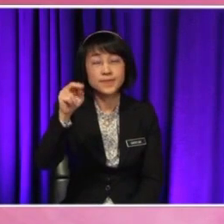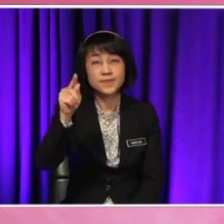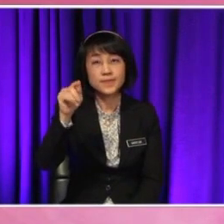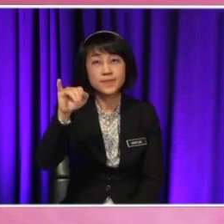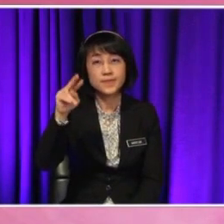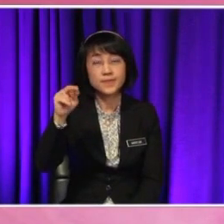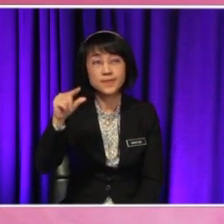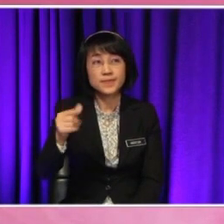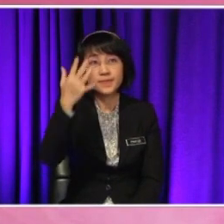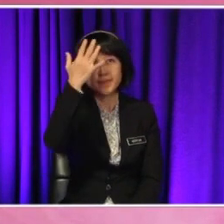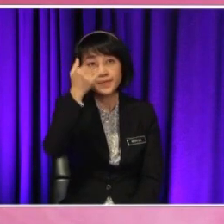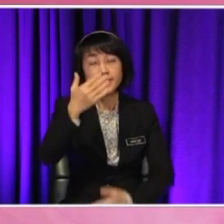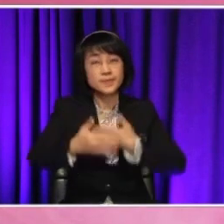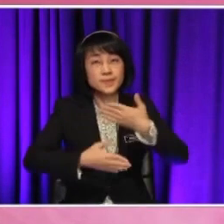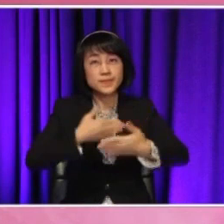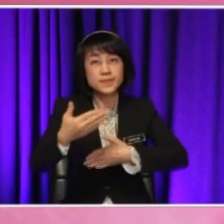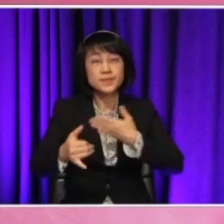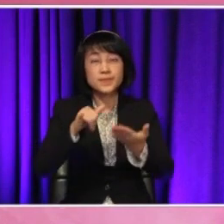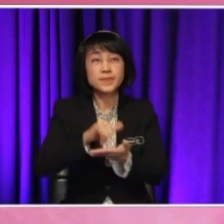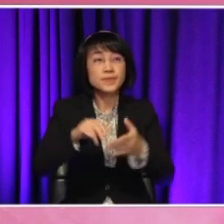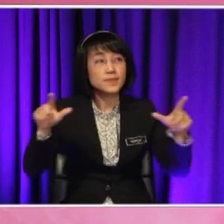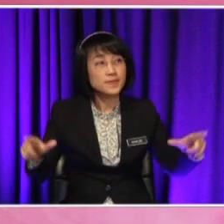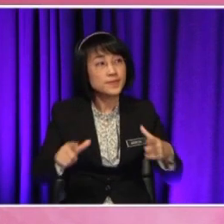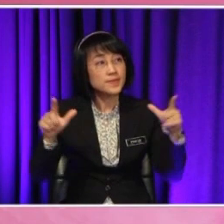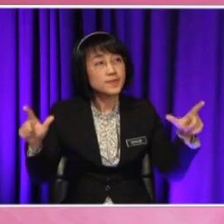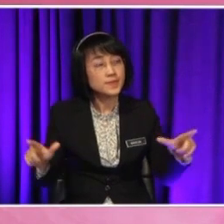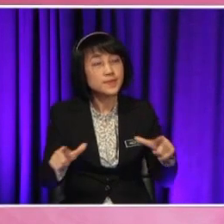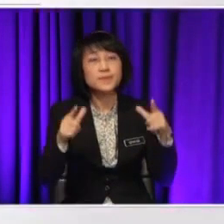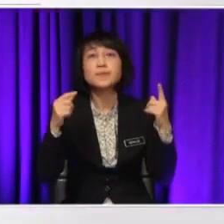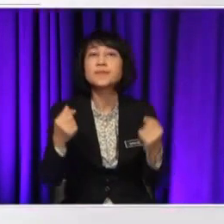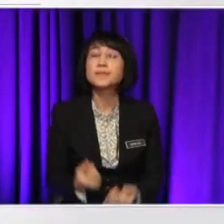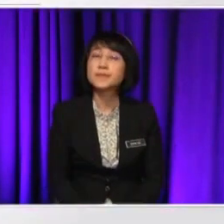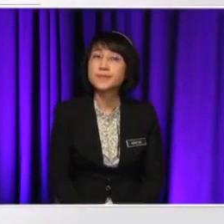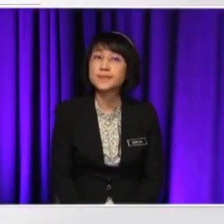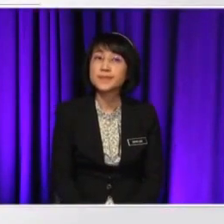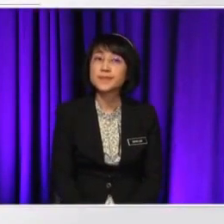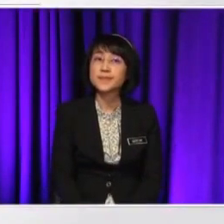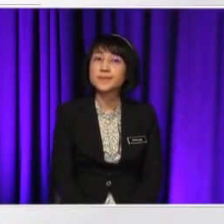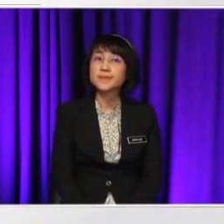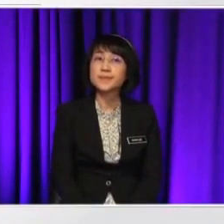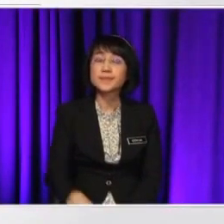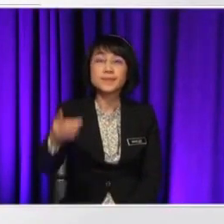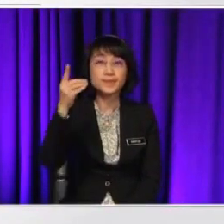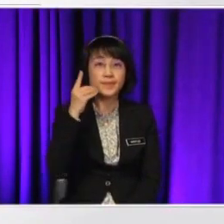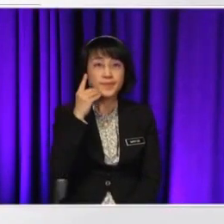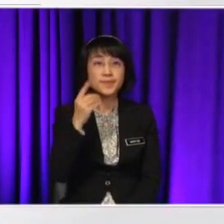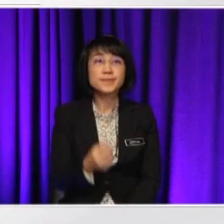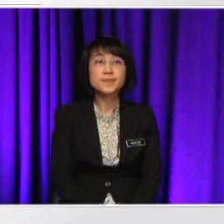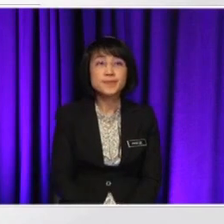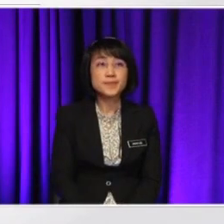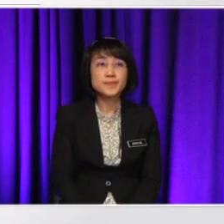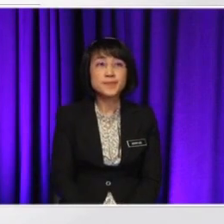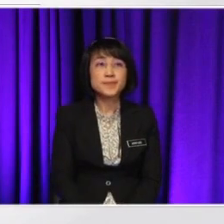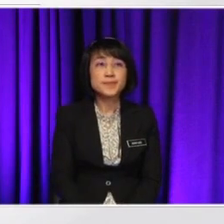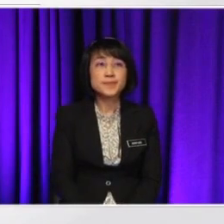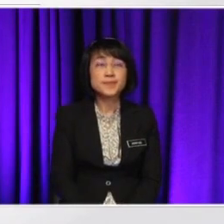B, C ataupun D. Siapa nak jawab? Okay. Dina, silakan Dina. Saya. Okey,